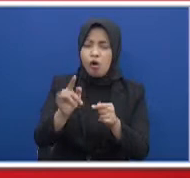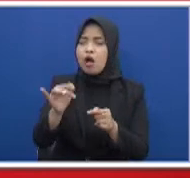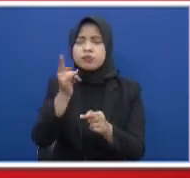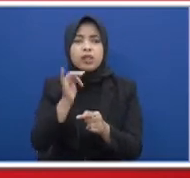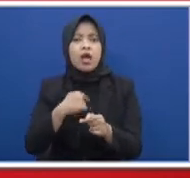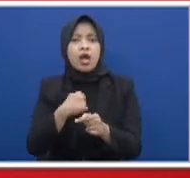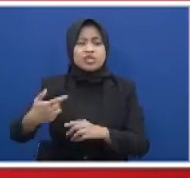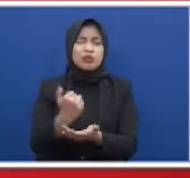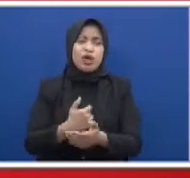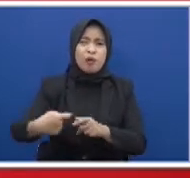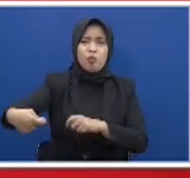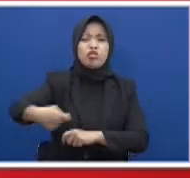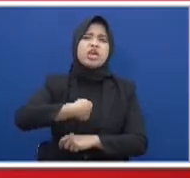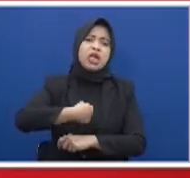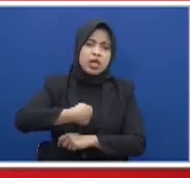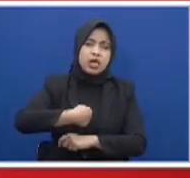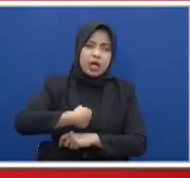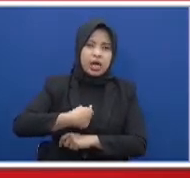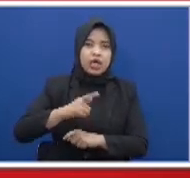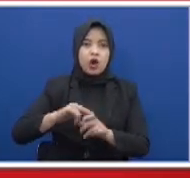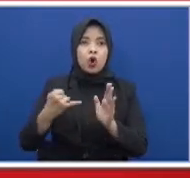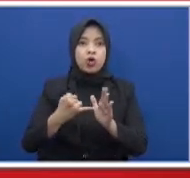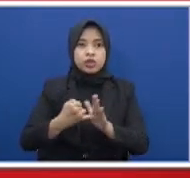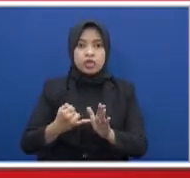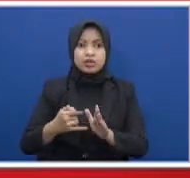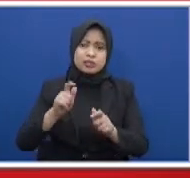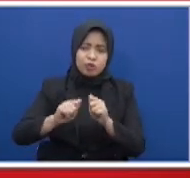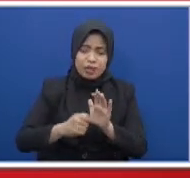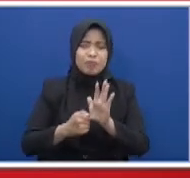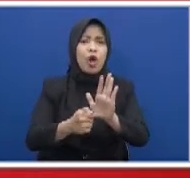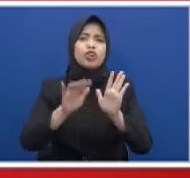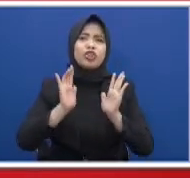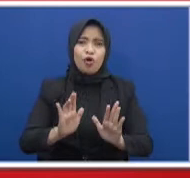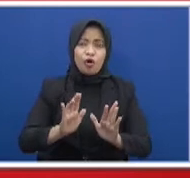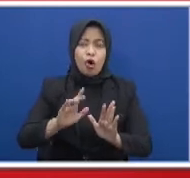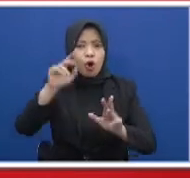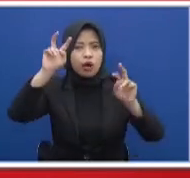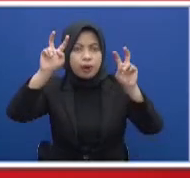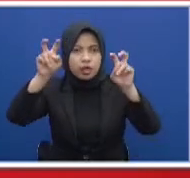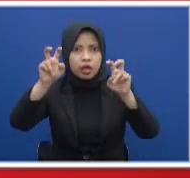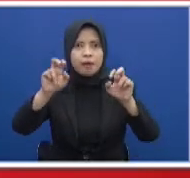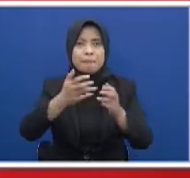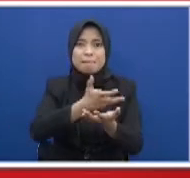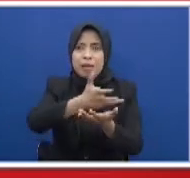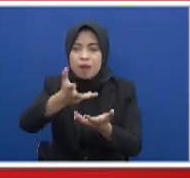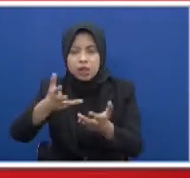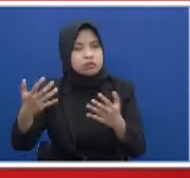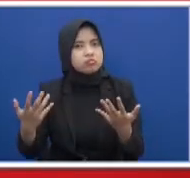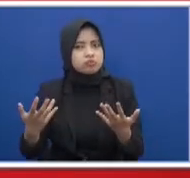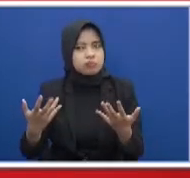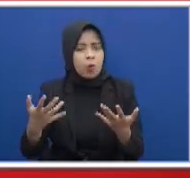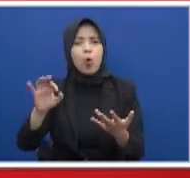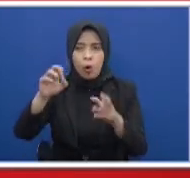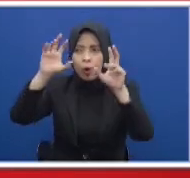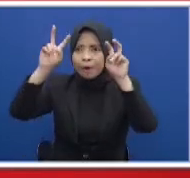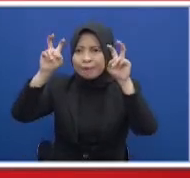mereka nggak sendiri. Saya hanya membuat konten dan ternyata disitulah saya menemukan, oh makna berbagi itu ternyata sebegitu kuatnya, sebegitu